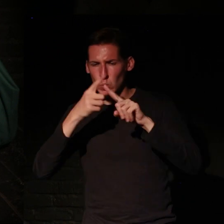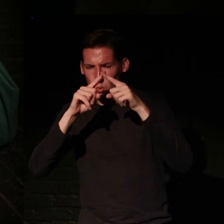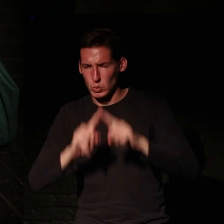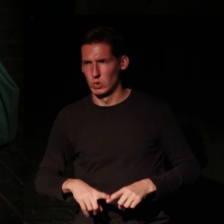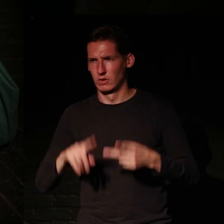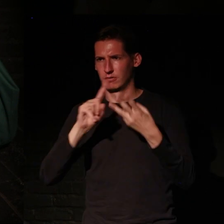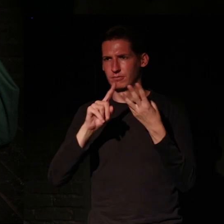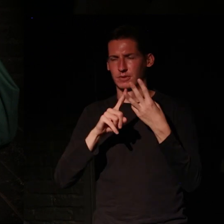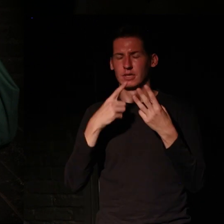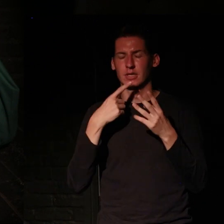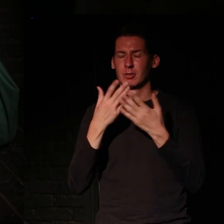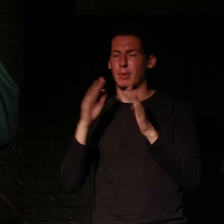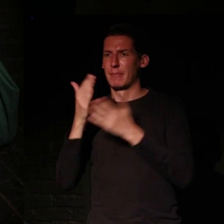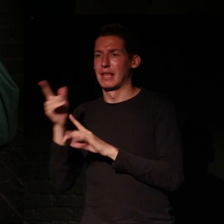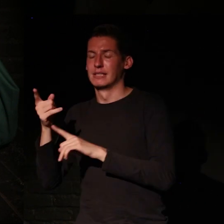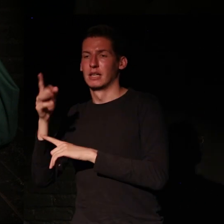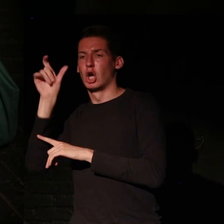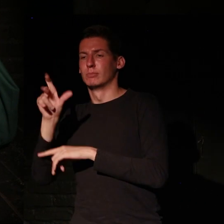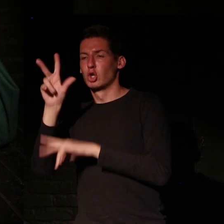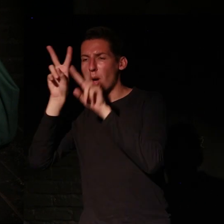mniej niż teologami. Dlatego